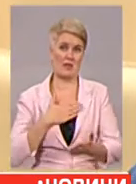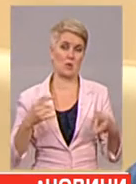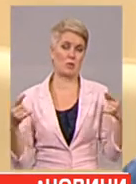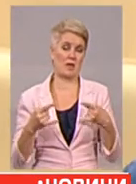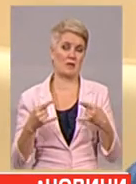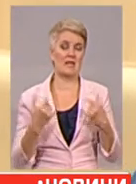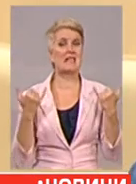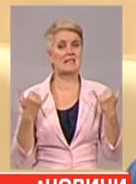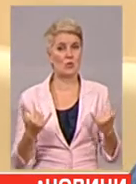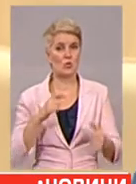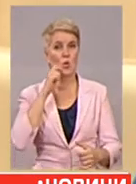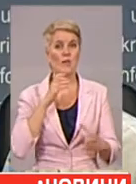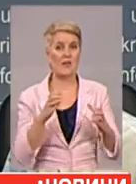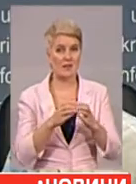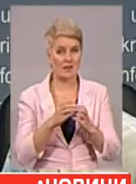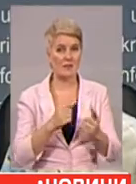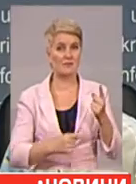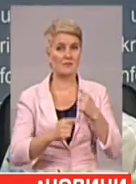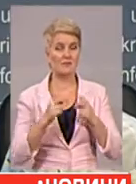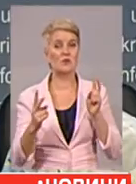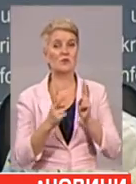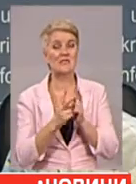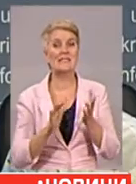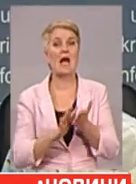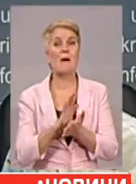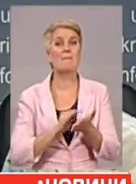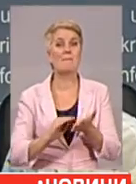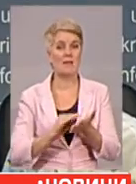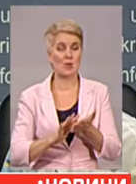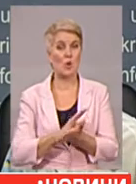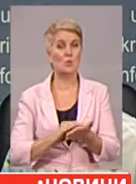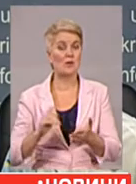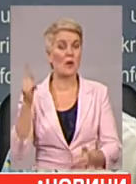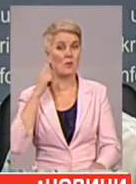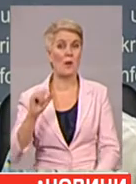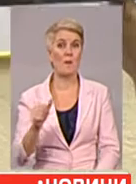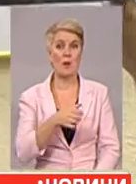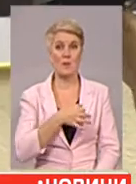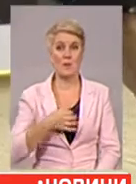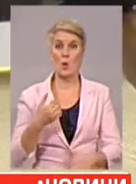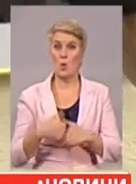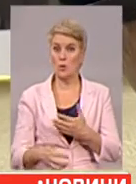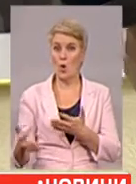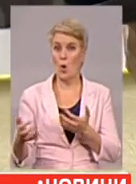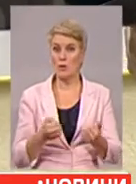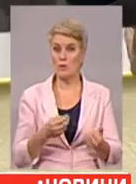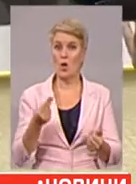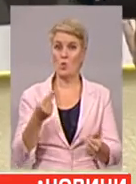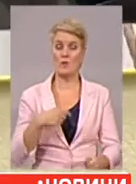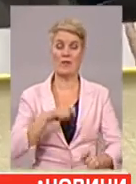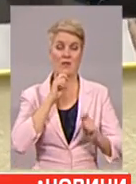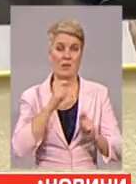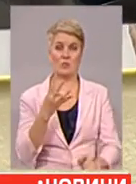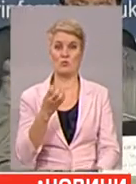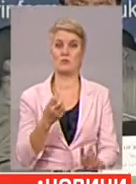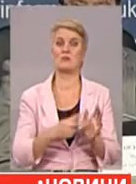Сьогодні українська делегація зустрілася із пресою. Журналісти почули, що перші призери вже отримали грошові винагороди. Це